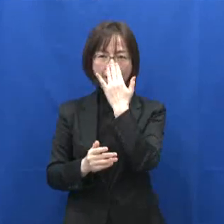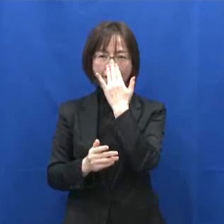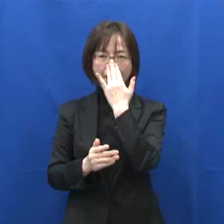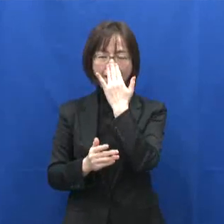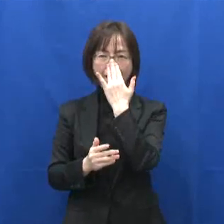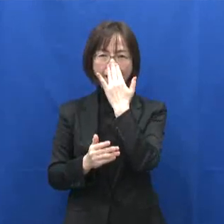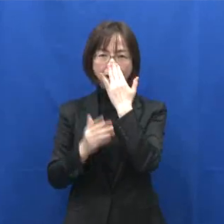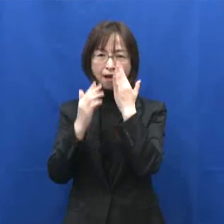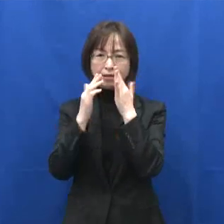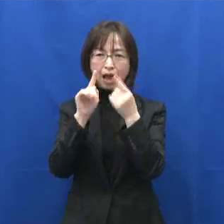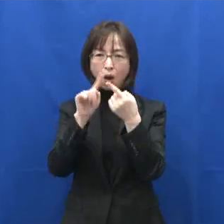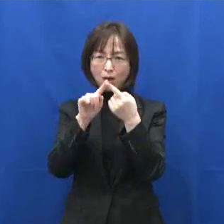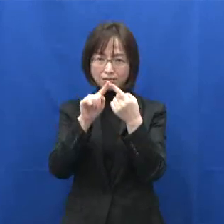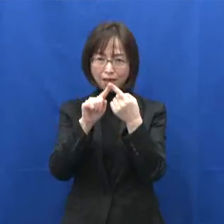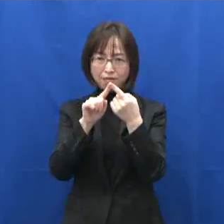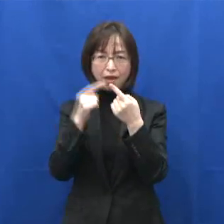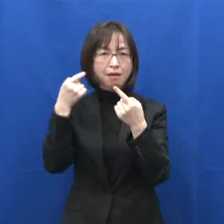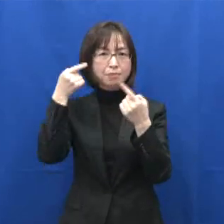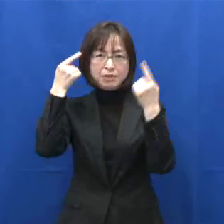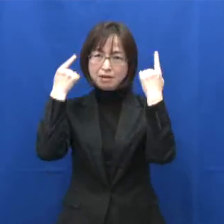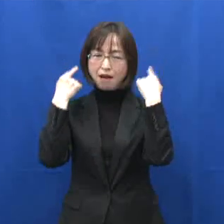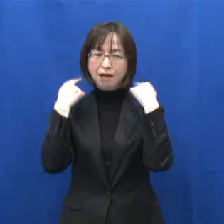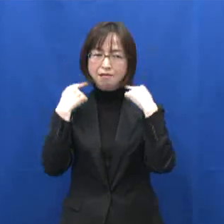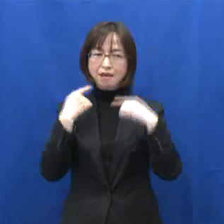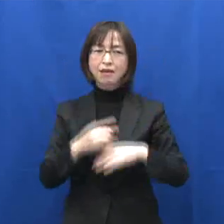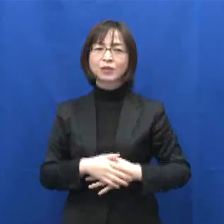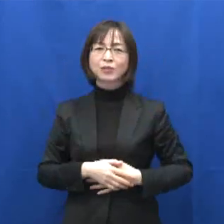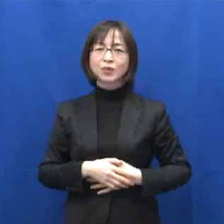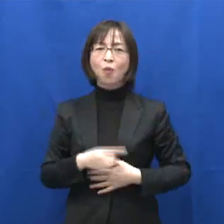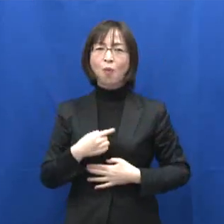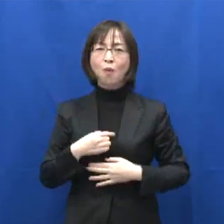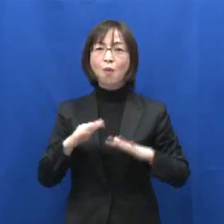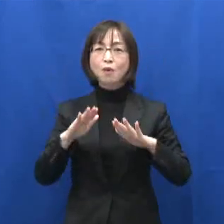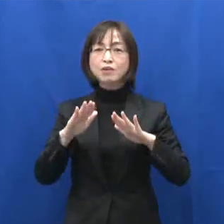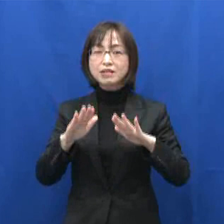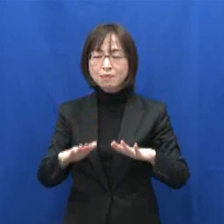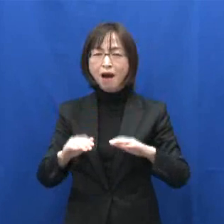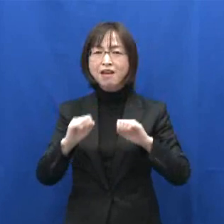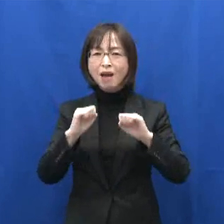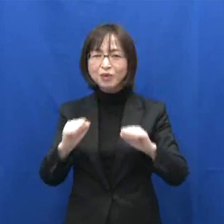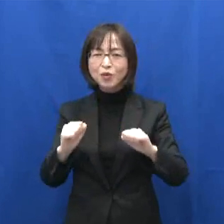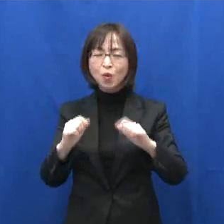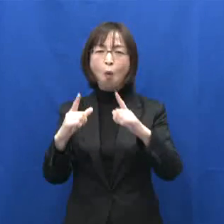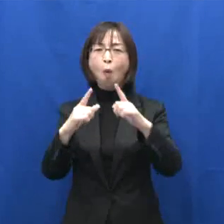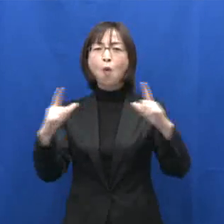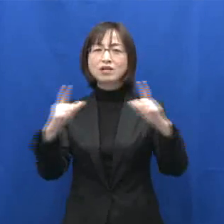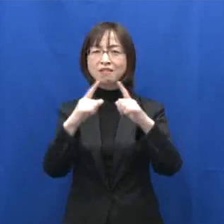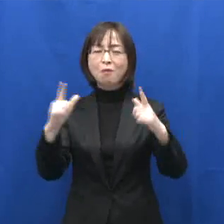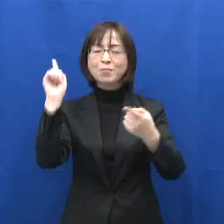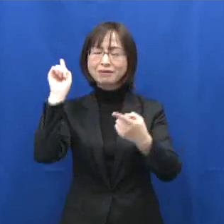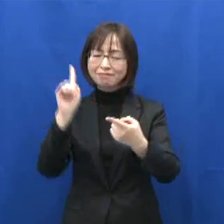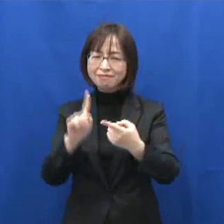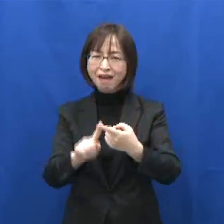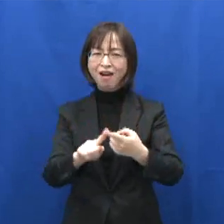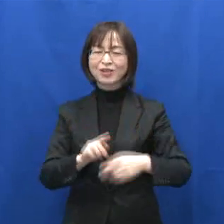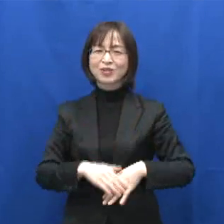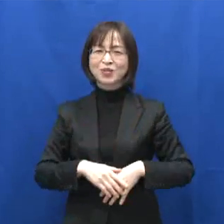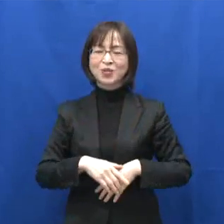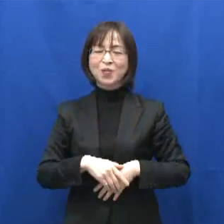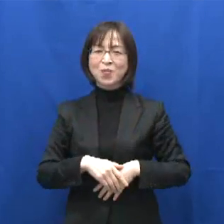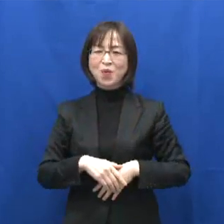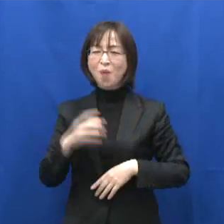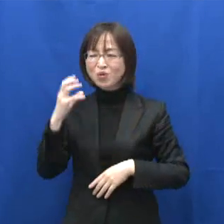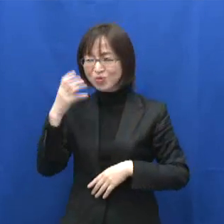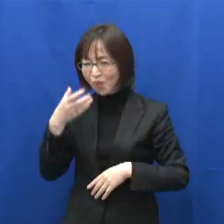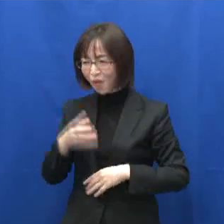て、耳にかけて、あ、私今してるのとちょうど大きさもぴったりですね。 あ、すごいです